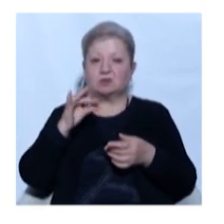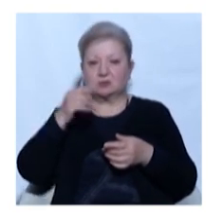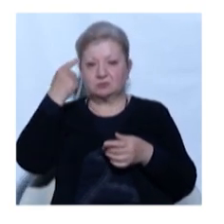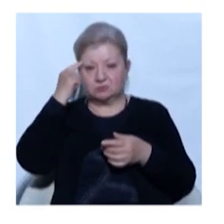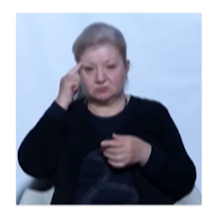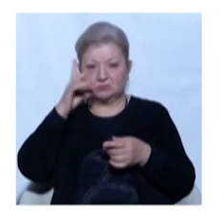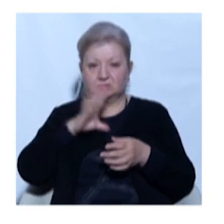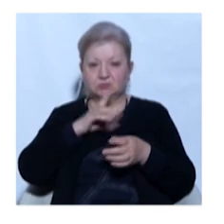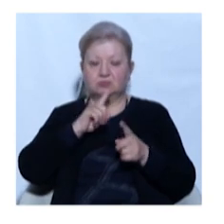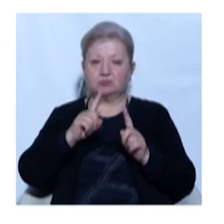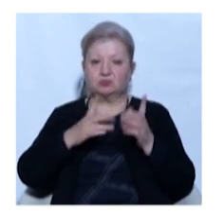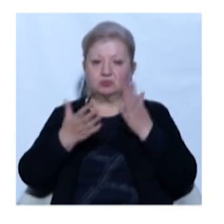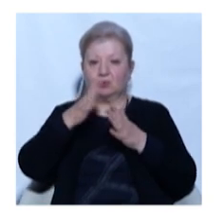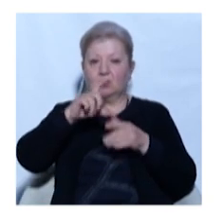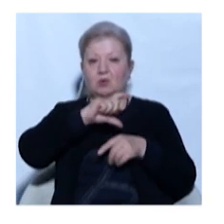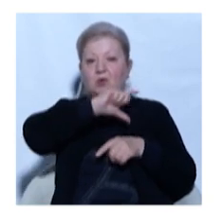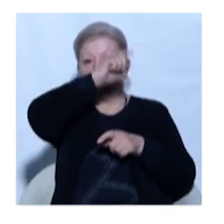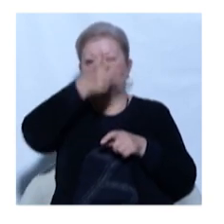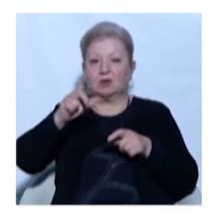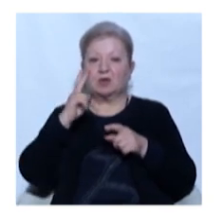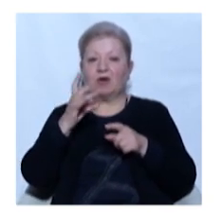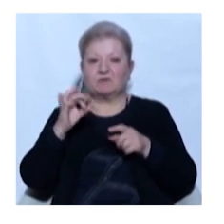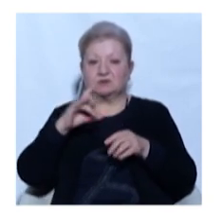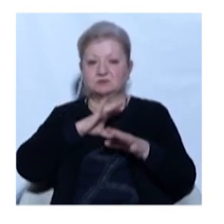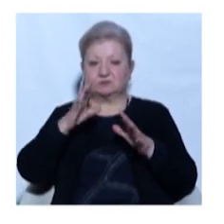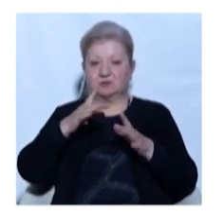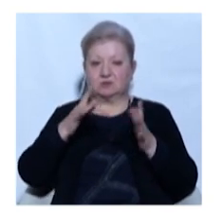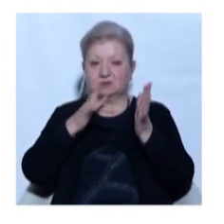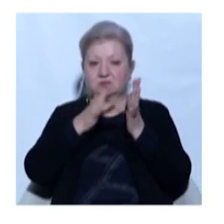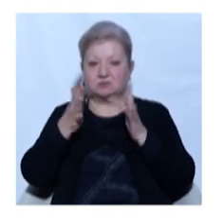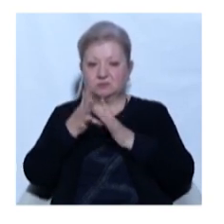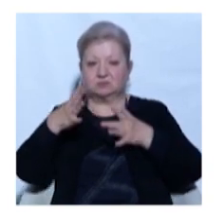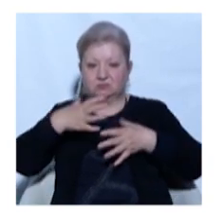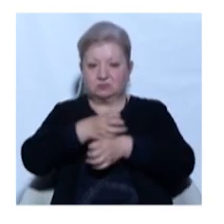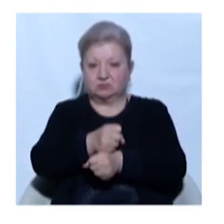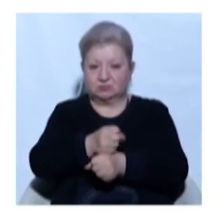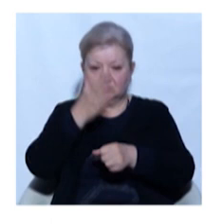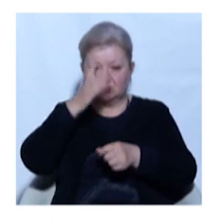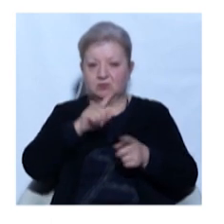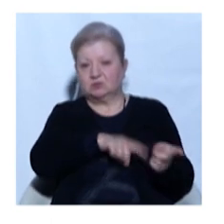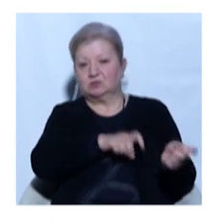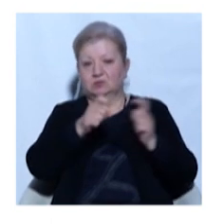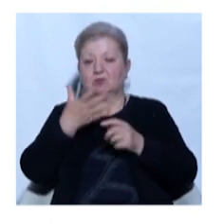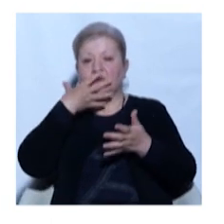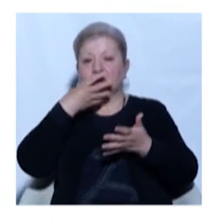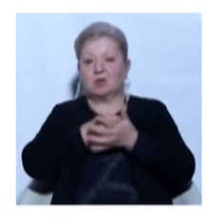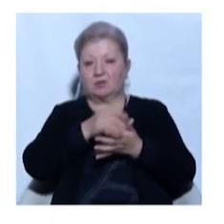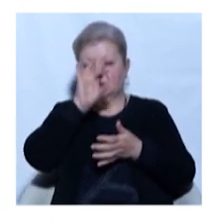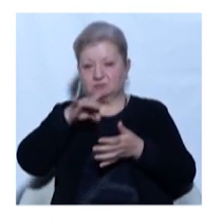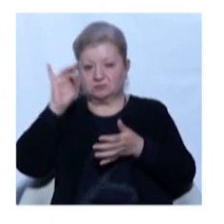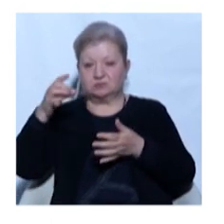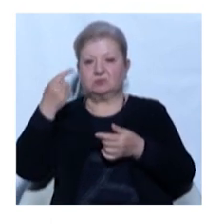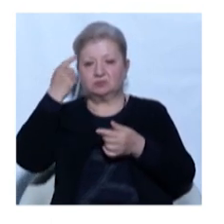კავკასიაში ქრისტიანობის აღმოფხვრას და ამ ხალხის თავის რელიგიაზე გადაყვანას, მაშინ ისინი უკვე უფრო